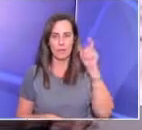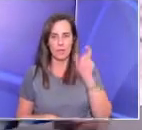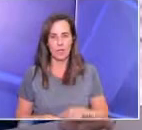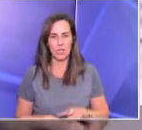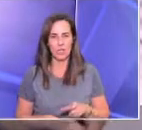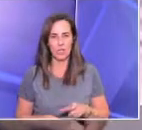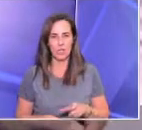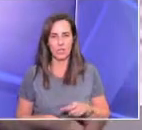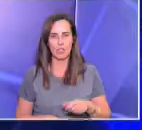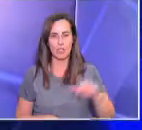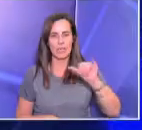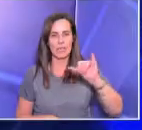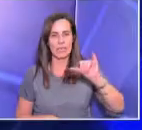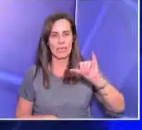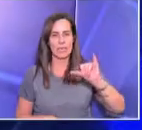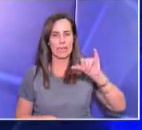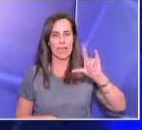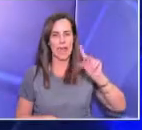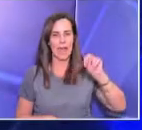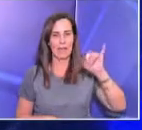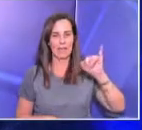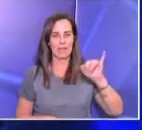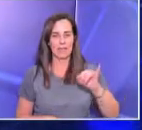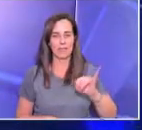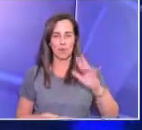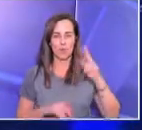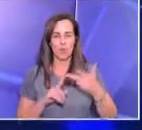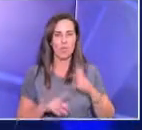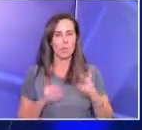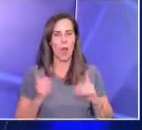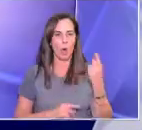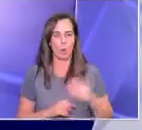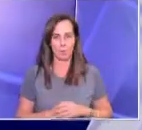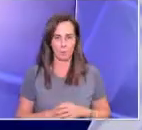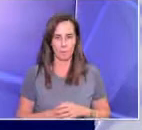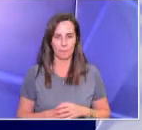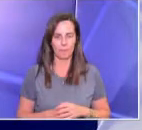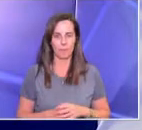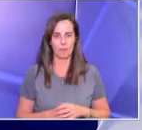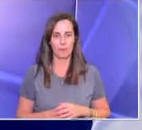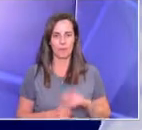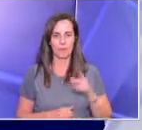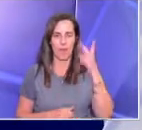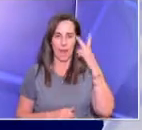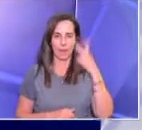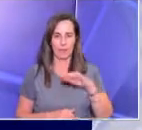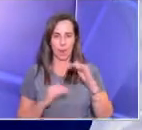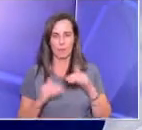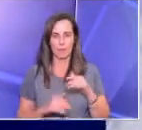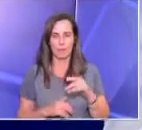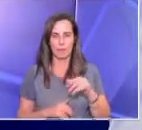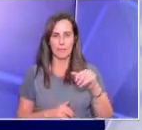שסיים... הוא השלישי. הוא השלישי. כמעט 20%. מה קורה? תספר. תראו, בבסיס צריך להבין, הוא פחות מוכר לציבור,